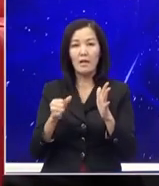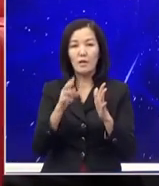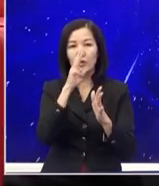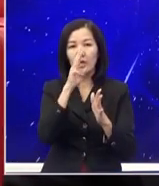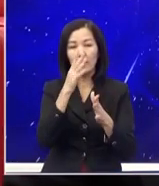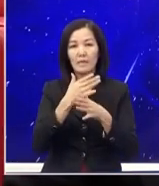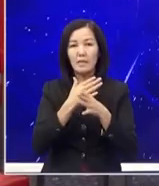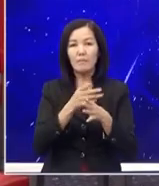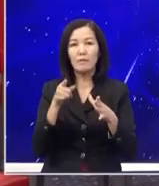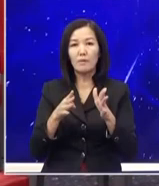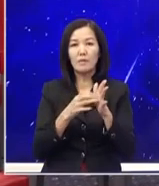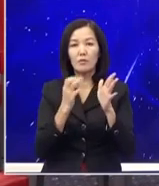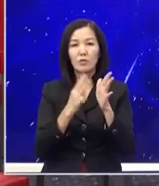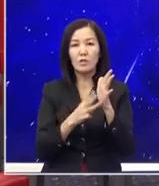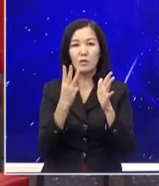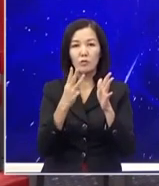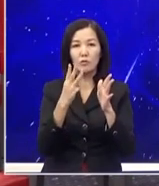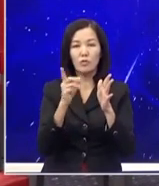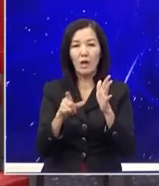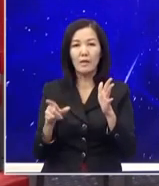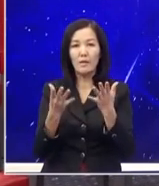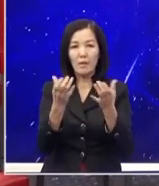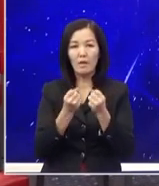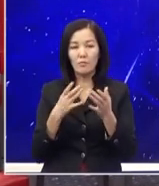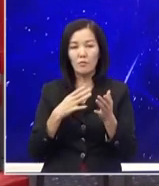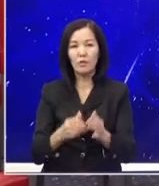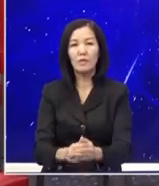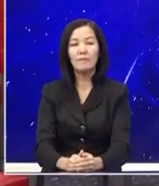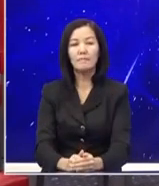жәрдемді 1883 адам алып үлгерген.